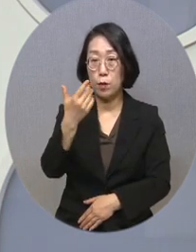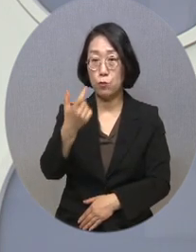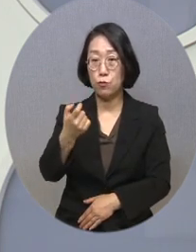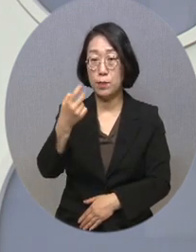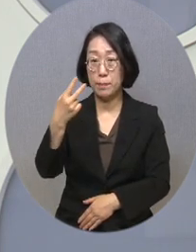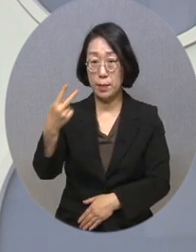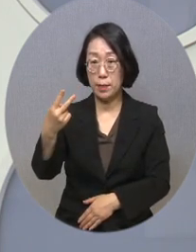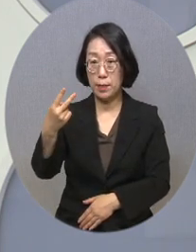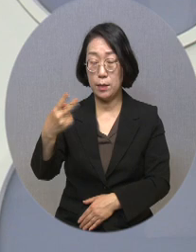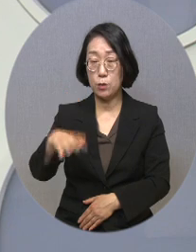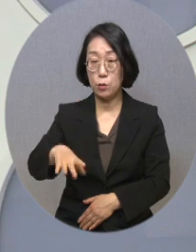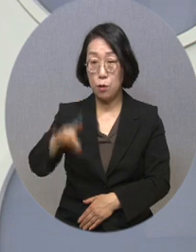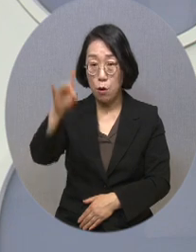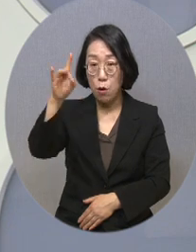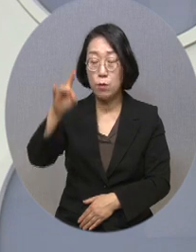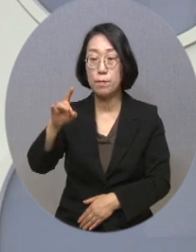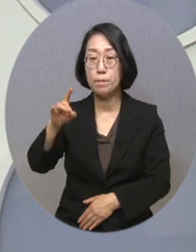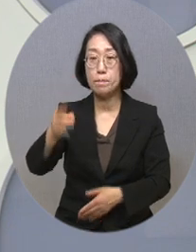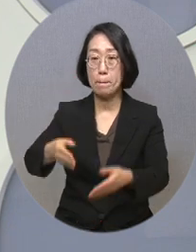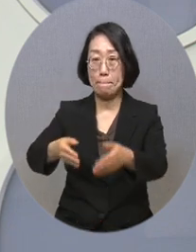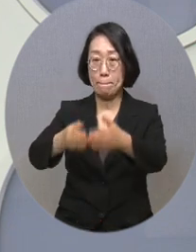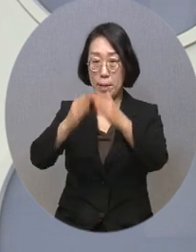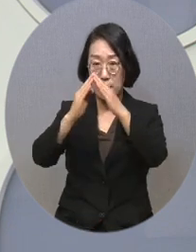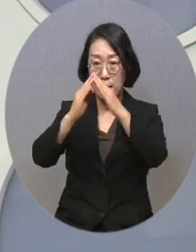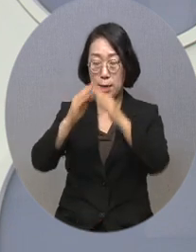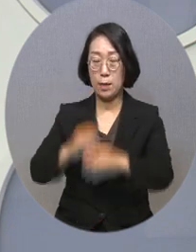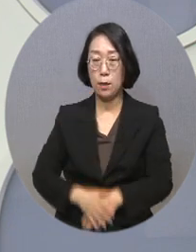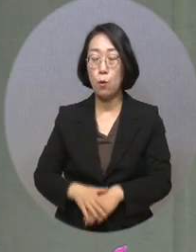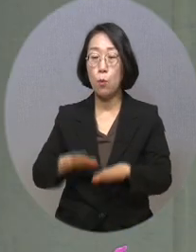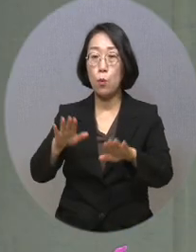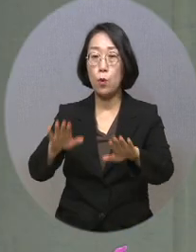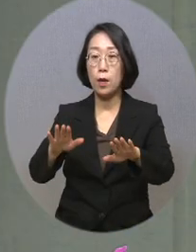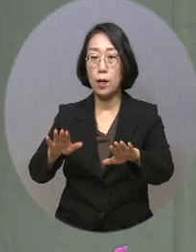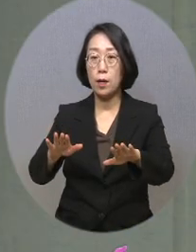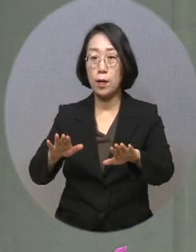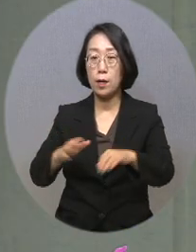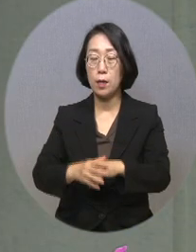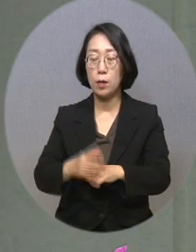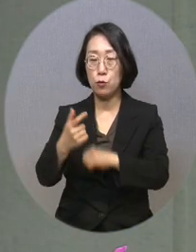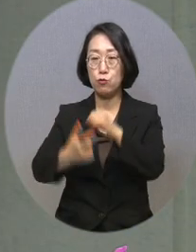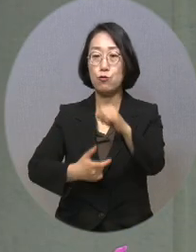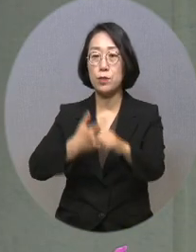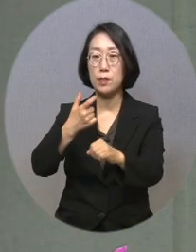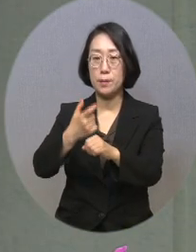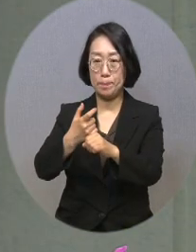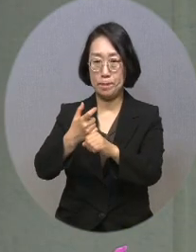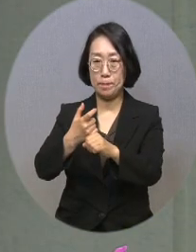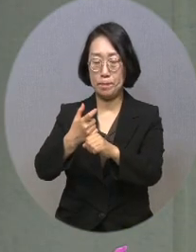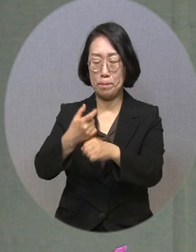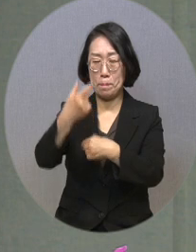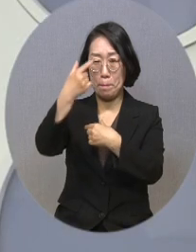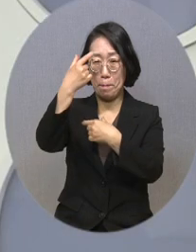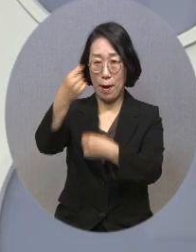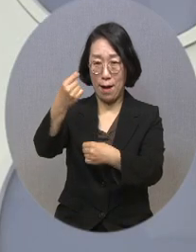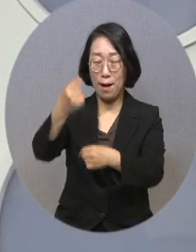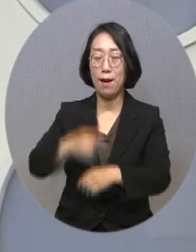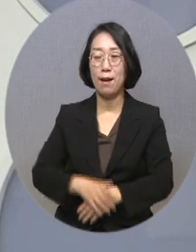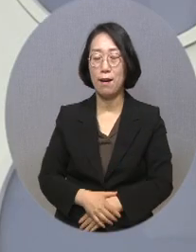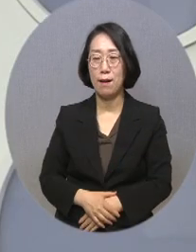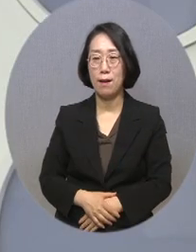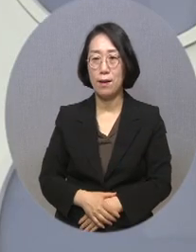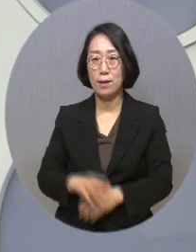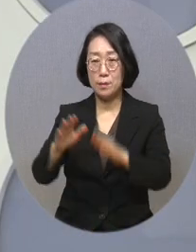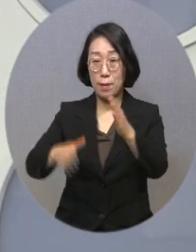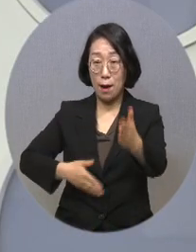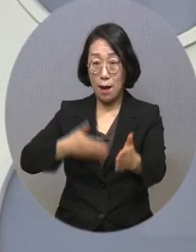1962년도에 이제 처음 만들어졌는데 그래서 지금 올해가 창립 60주년이 되는 해입니다. 아.